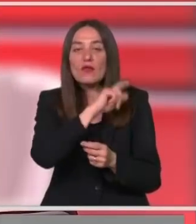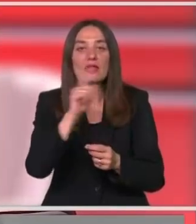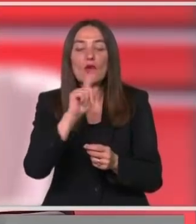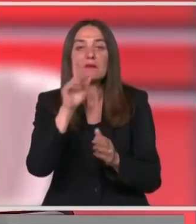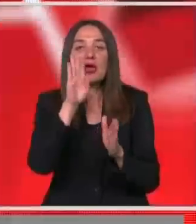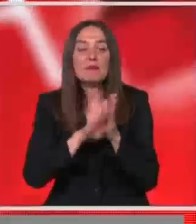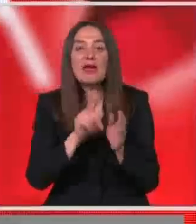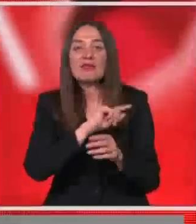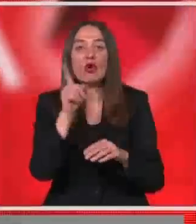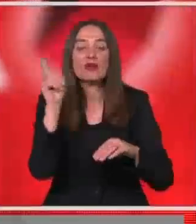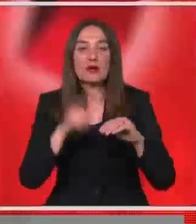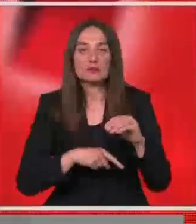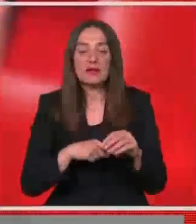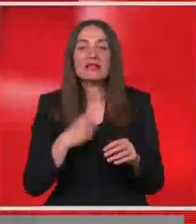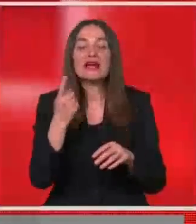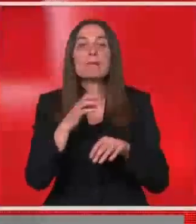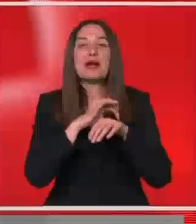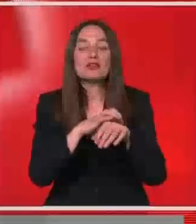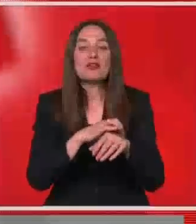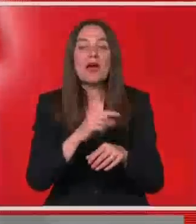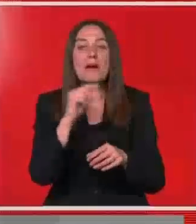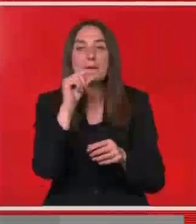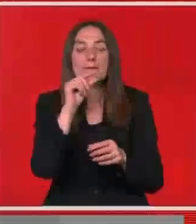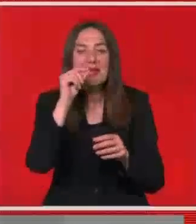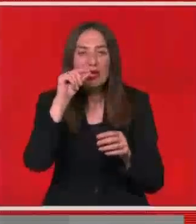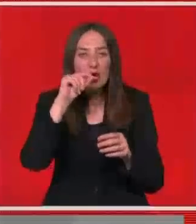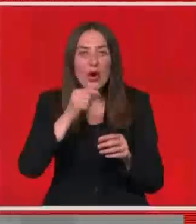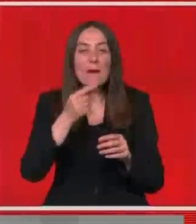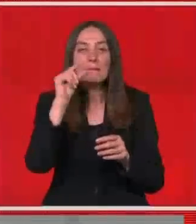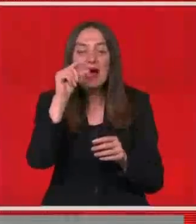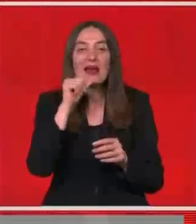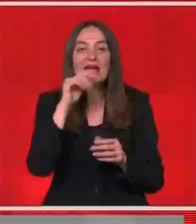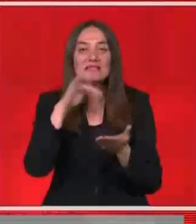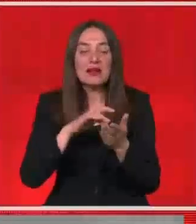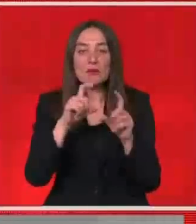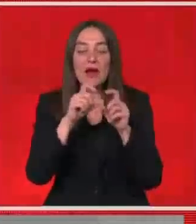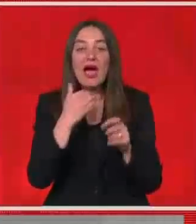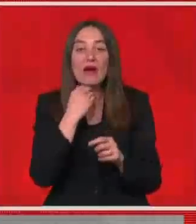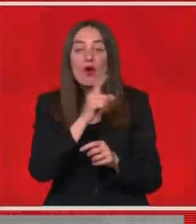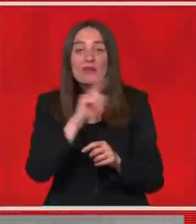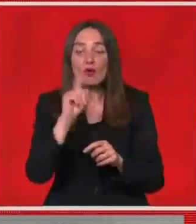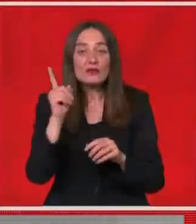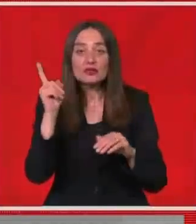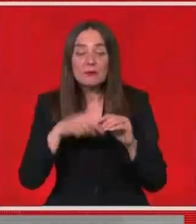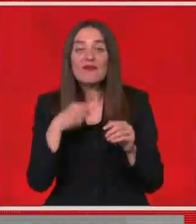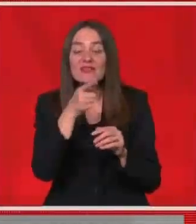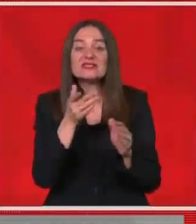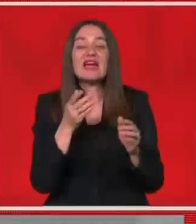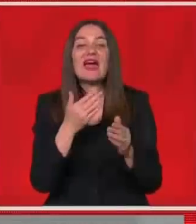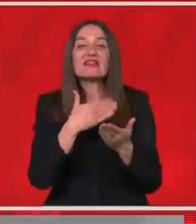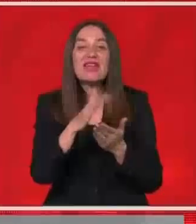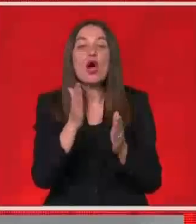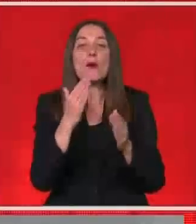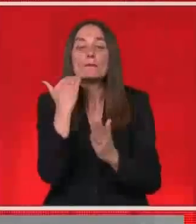plate i nikog nije otpustio? Za preduzetnike, mikro, male i srednje preduzeće, ako nikoga otpustili niste, vi ste deo programa.